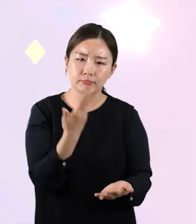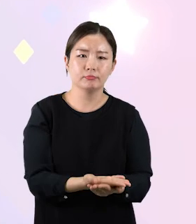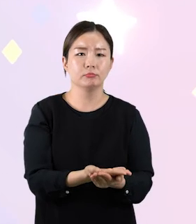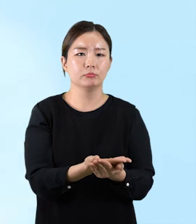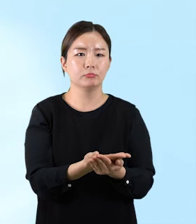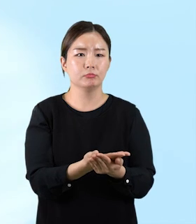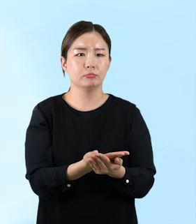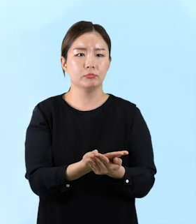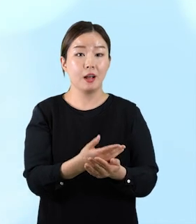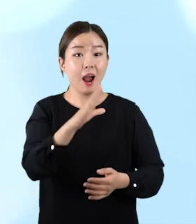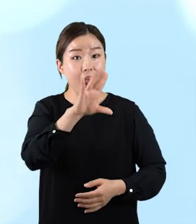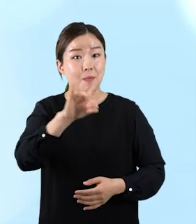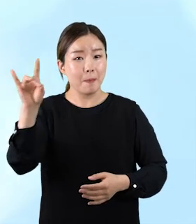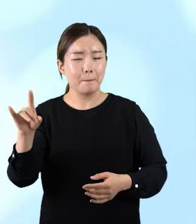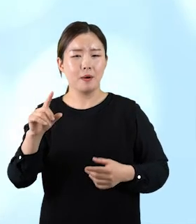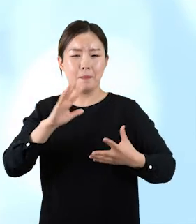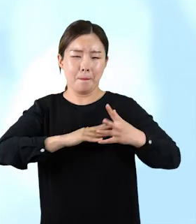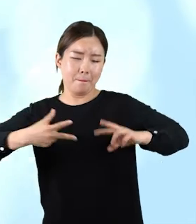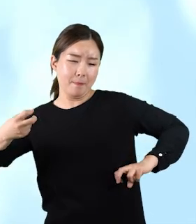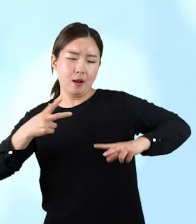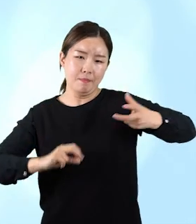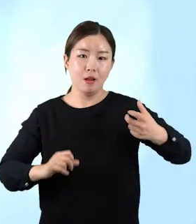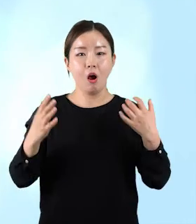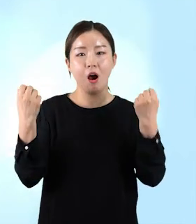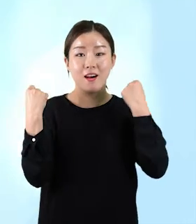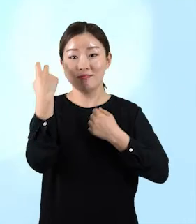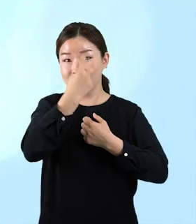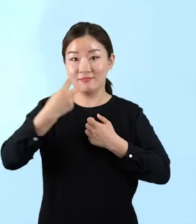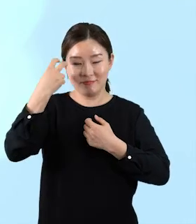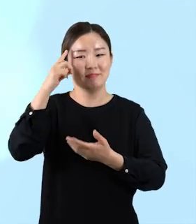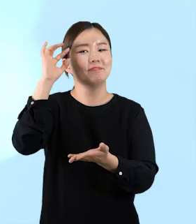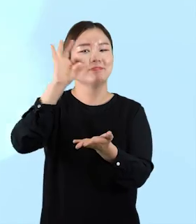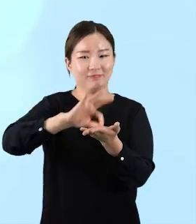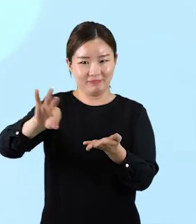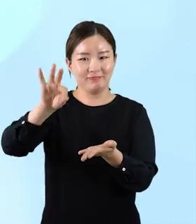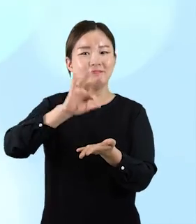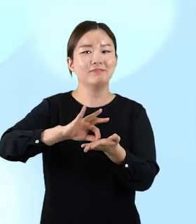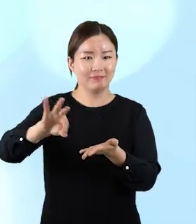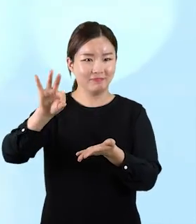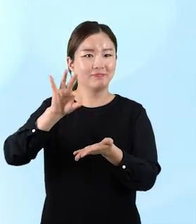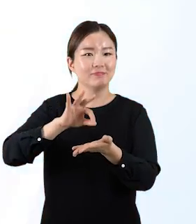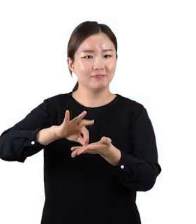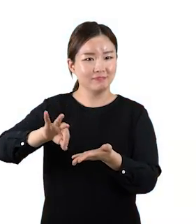중요합니다. 틈틈이 스트레칭으로 건강관리에 신경을 씁니다.